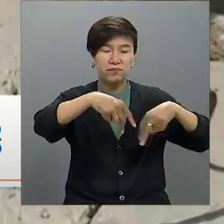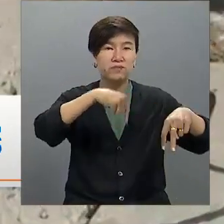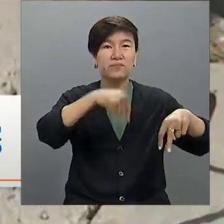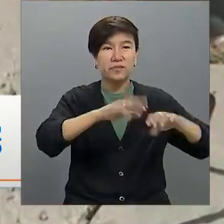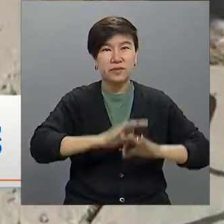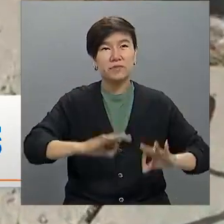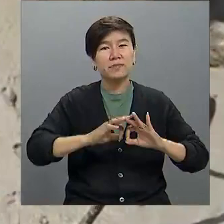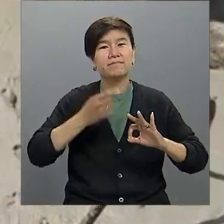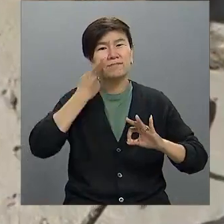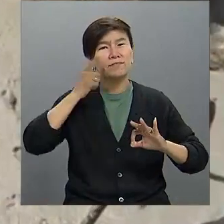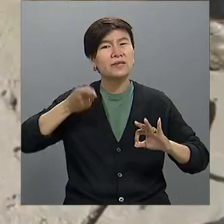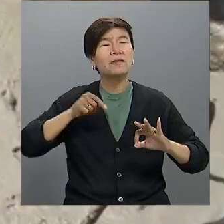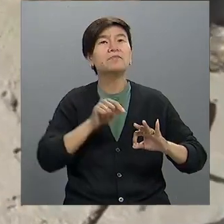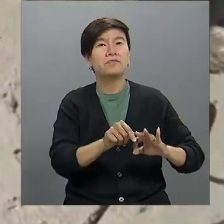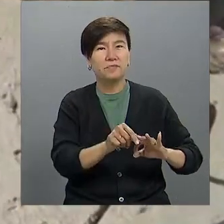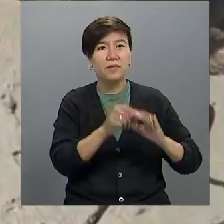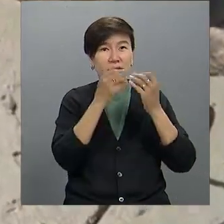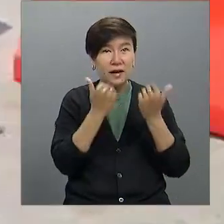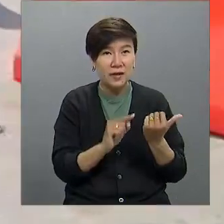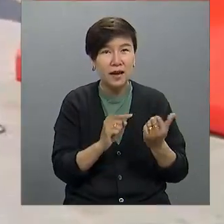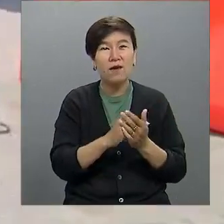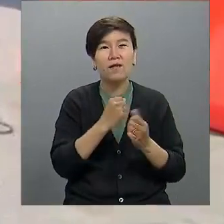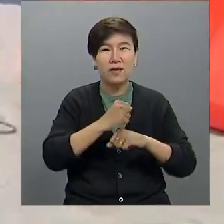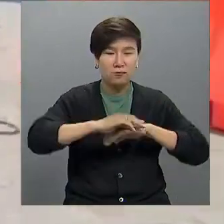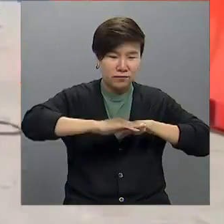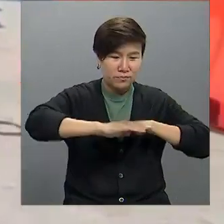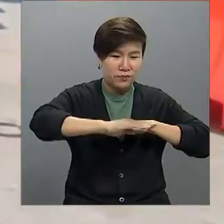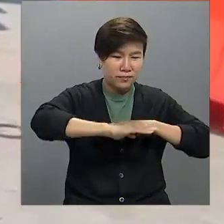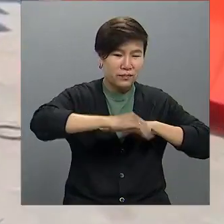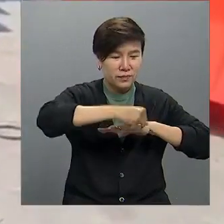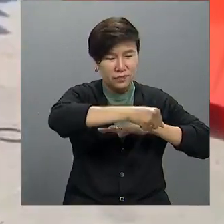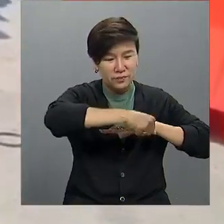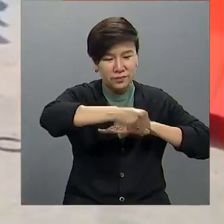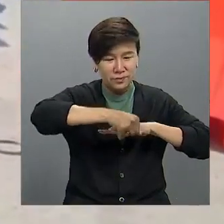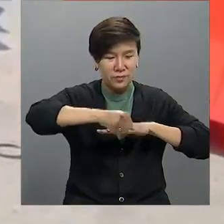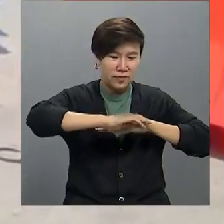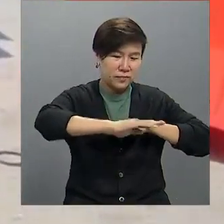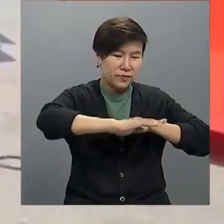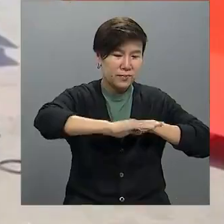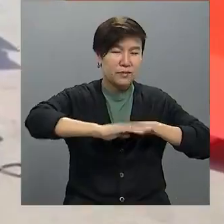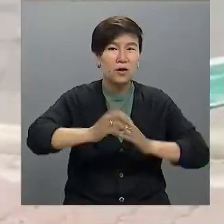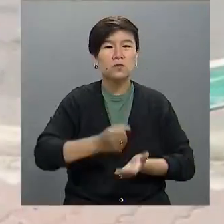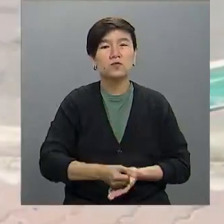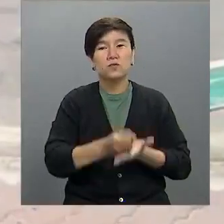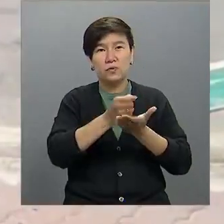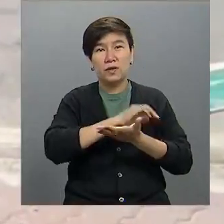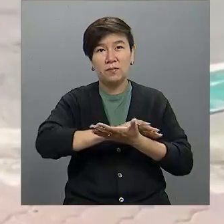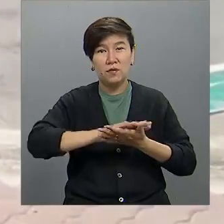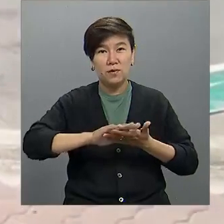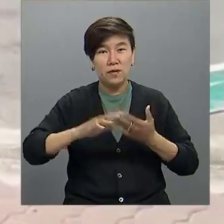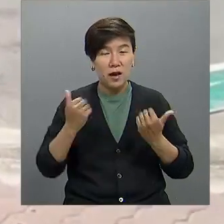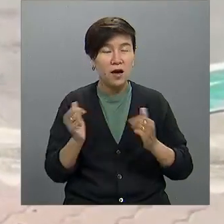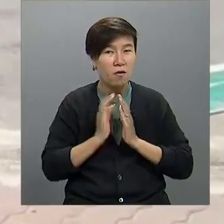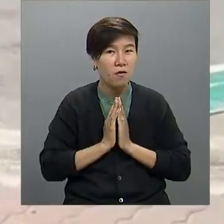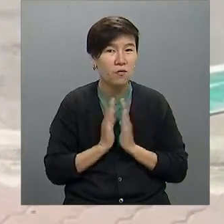คะเนี่ยค่ะเจ้าหน้าที่ก็เอาปูนมาโบกปิดปากท่อเรียบร้อยแล้วนะคะขอบคุณมากๆเลยค่ะ